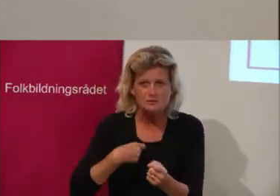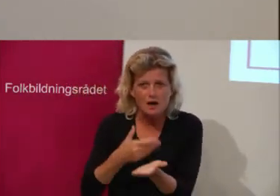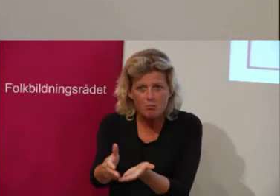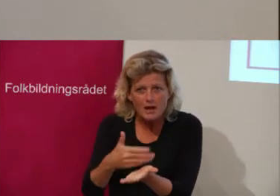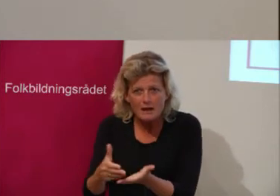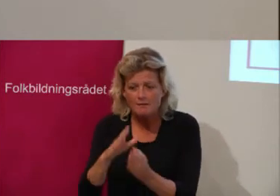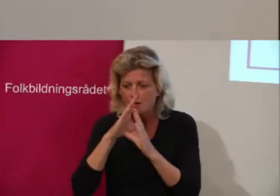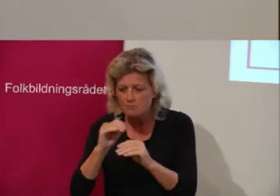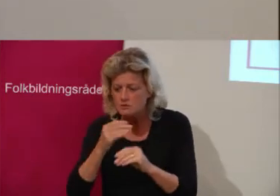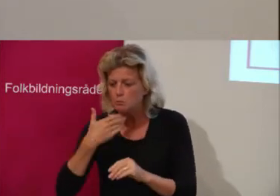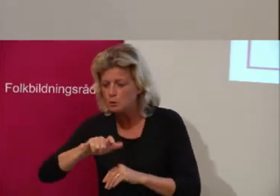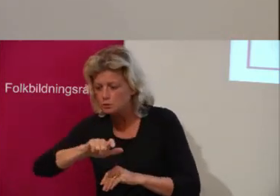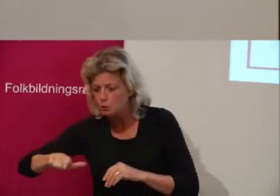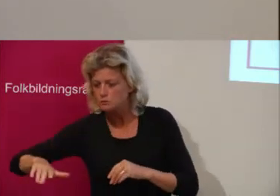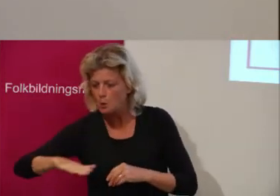på ungdomsgårdar,